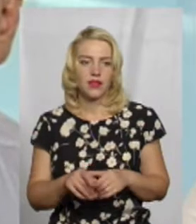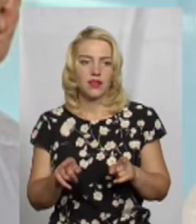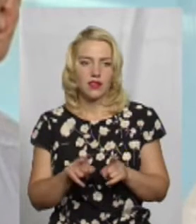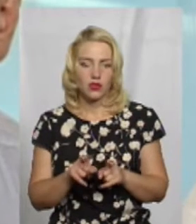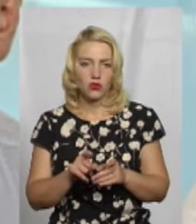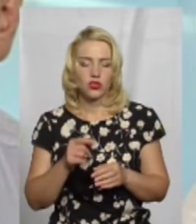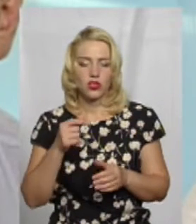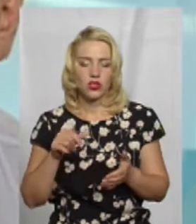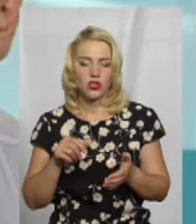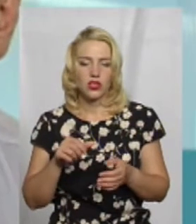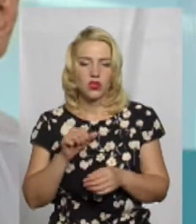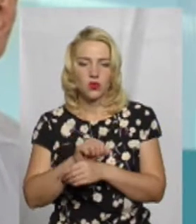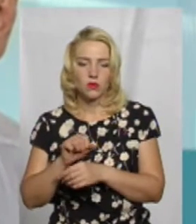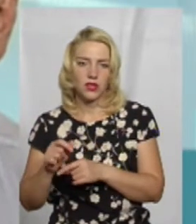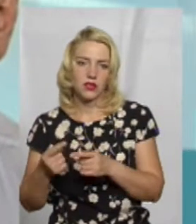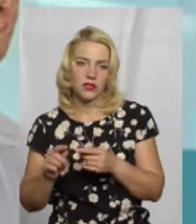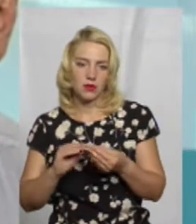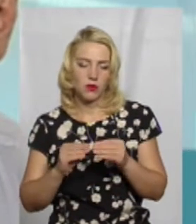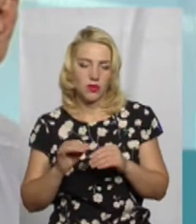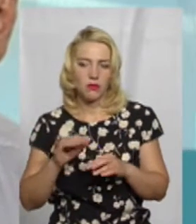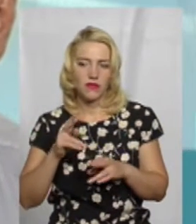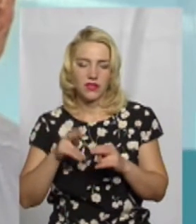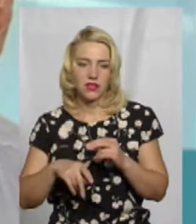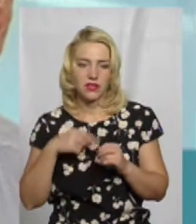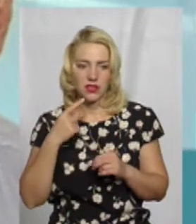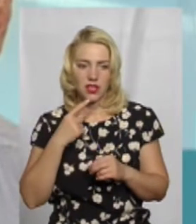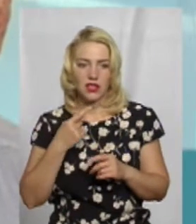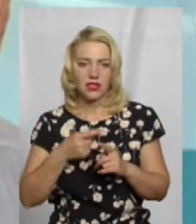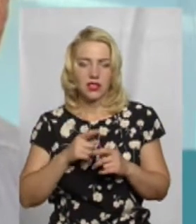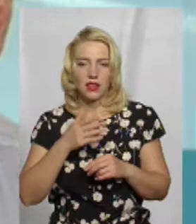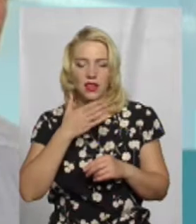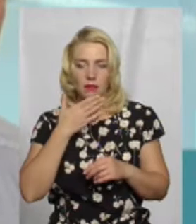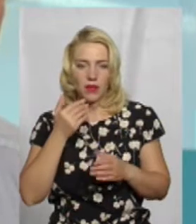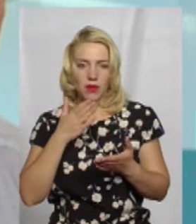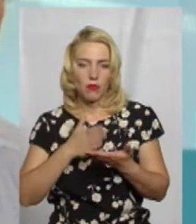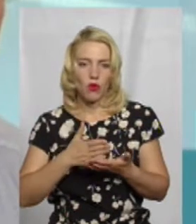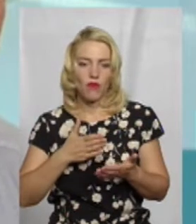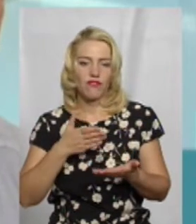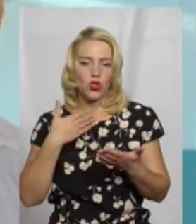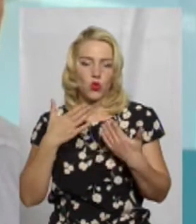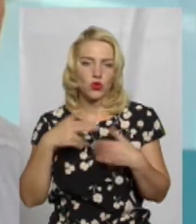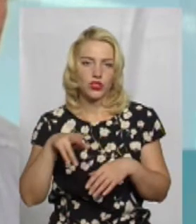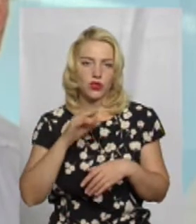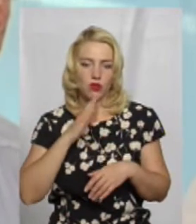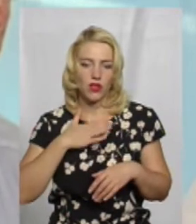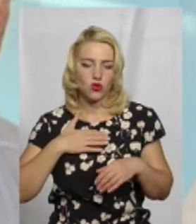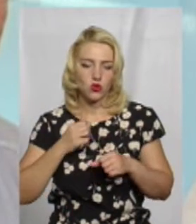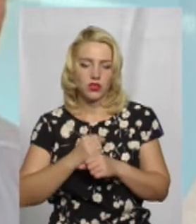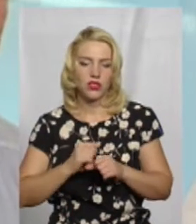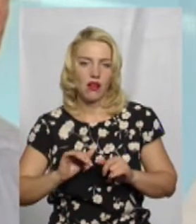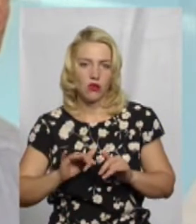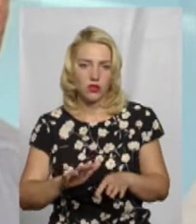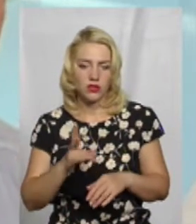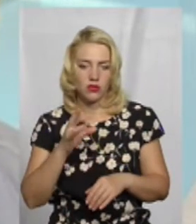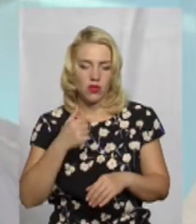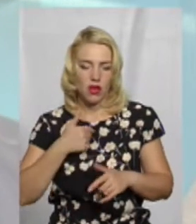також зупинялась на цих проблемах і в кінці сказала, хоча це не має прямого відношення до нашої діяльності, але